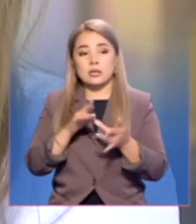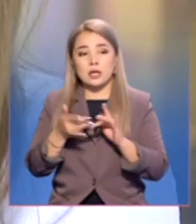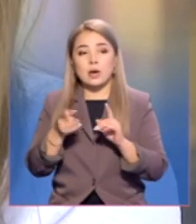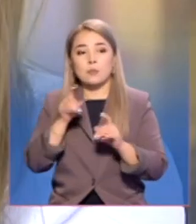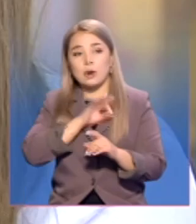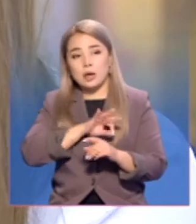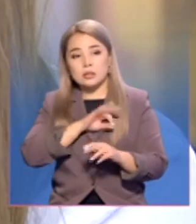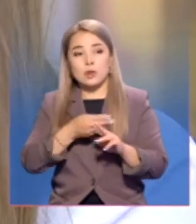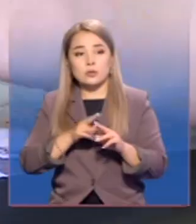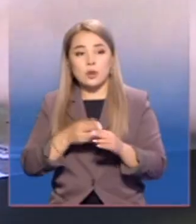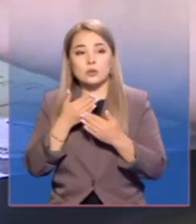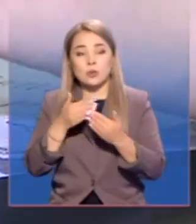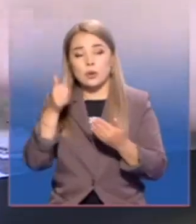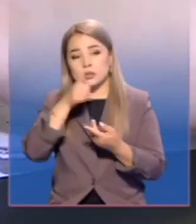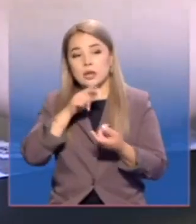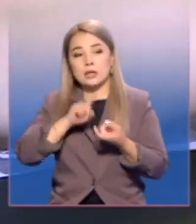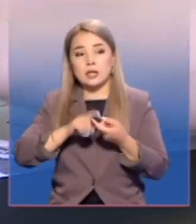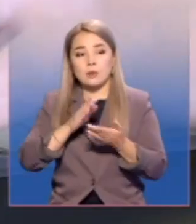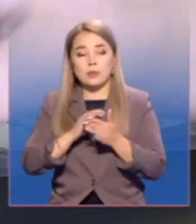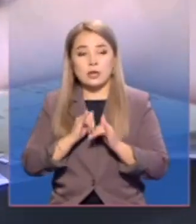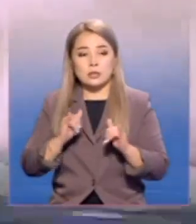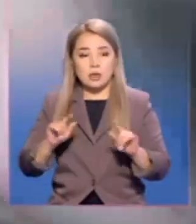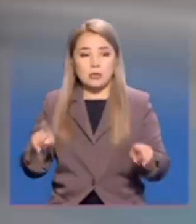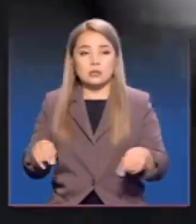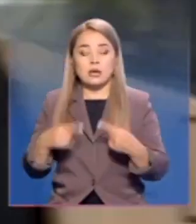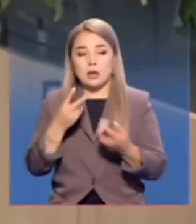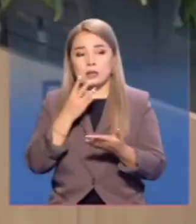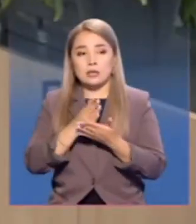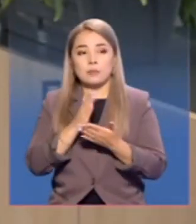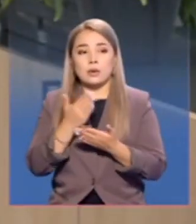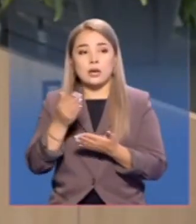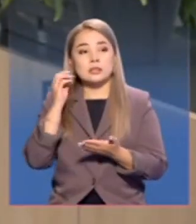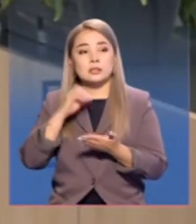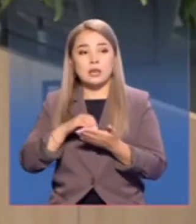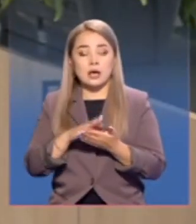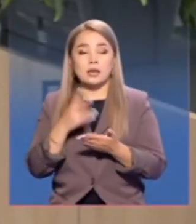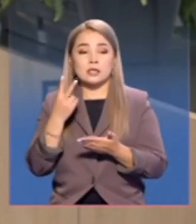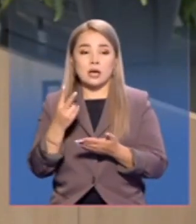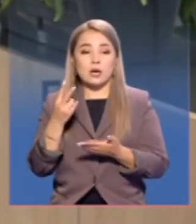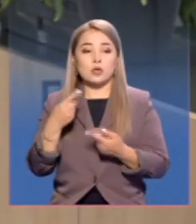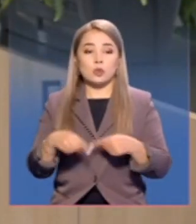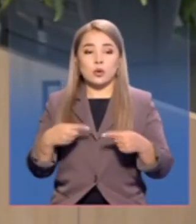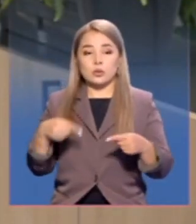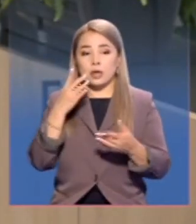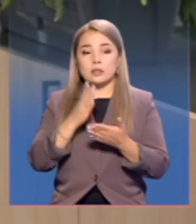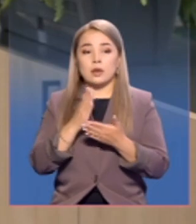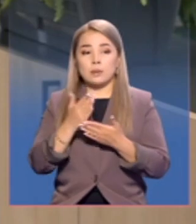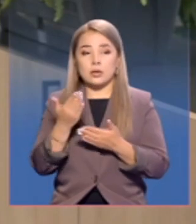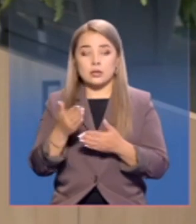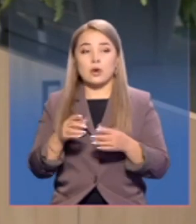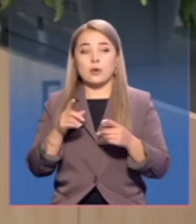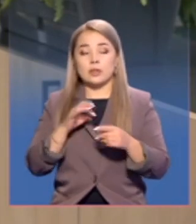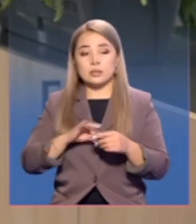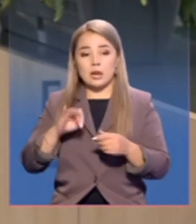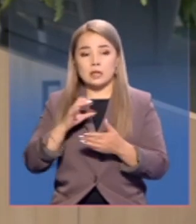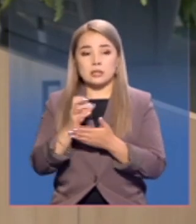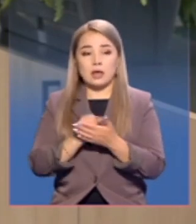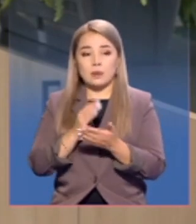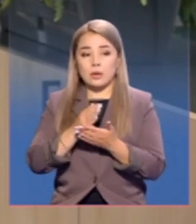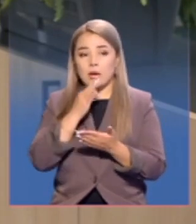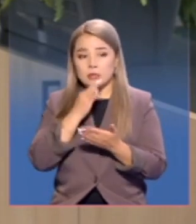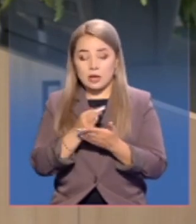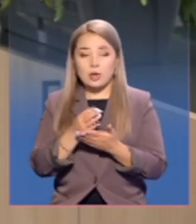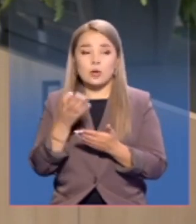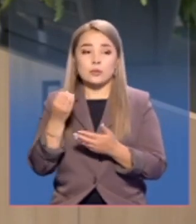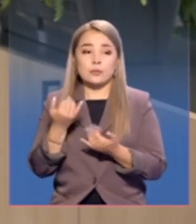интернетті пайдалану соңғы жылдары еселеп артты дейді. Тарифтердің екі түрі бар. Ол, яғни, мұрағатты, архив деп айтамыз,